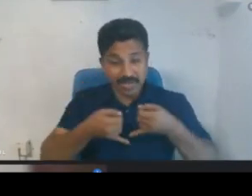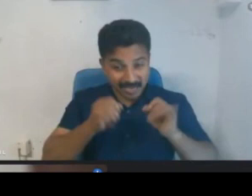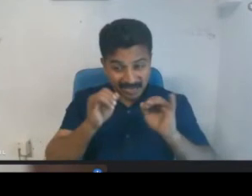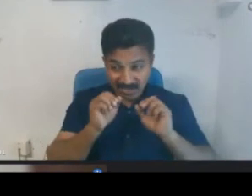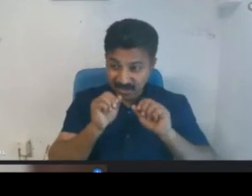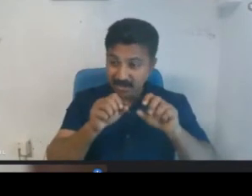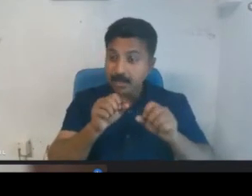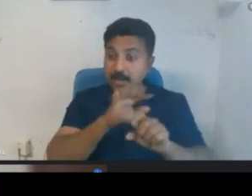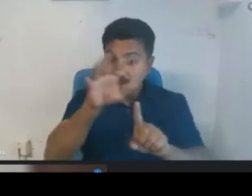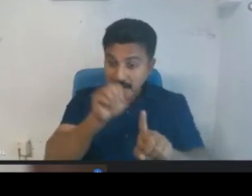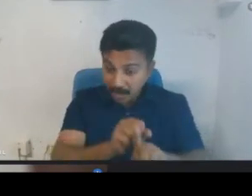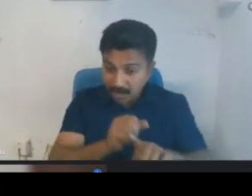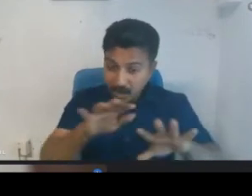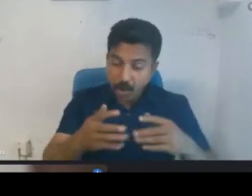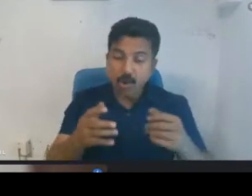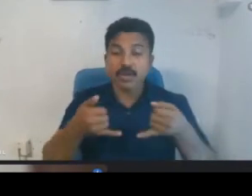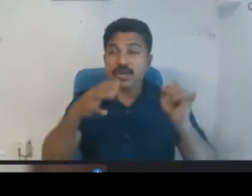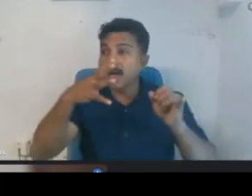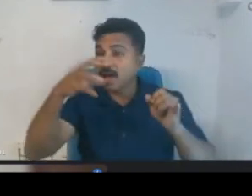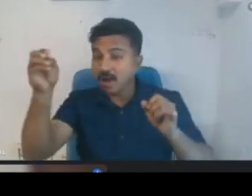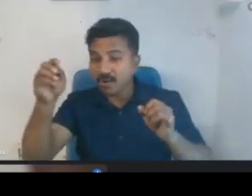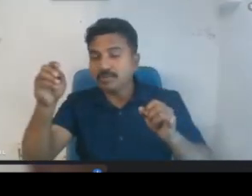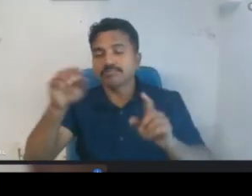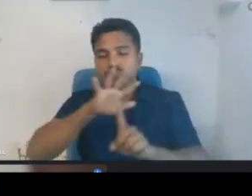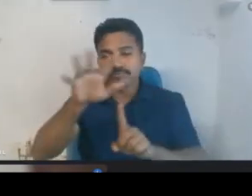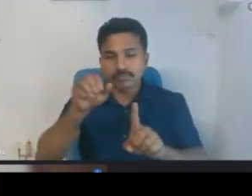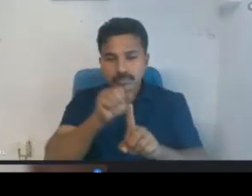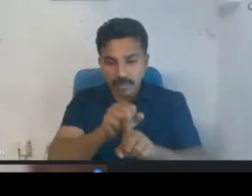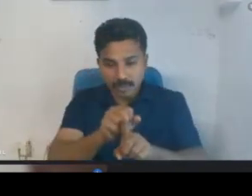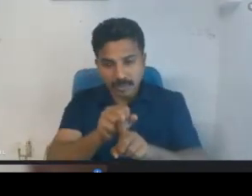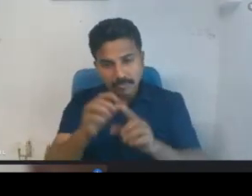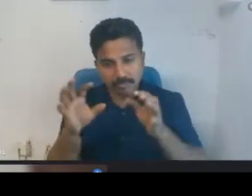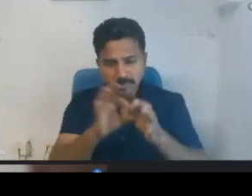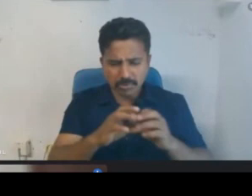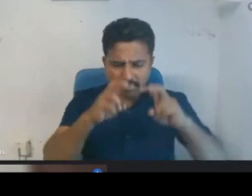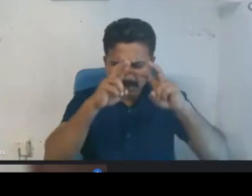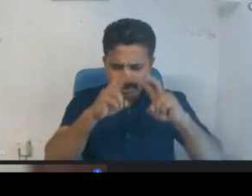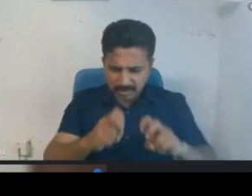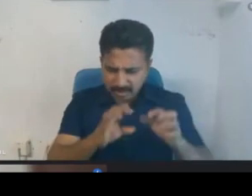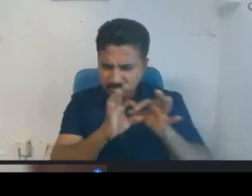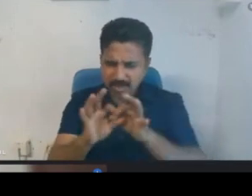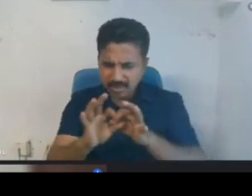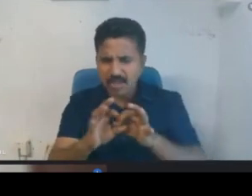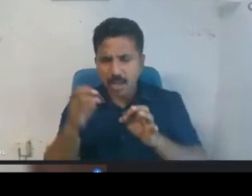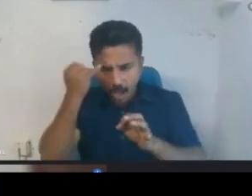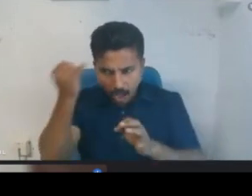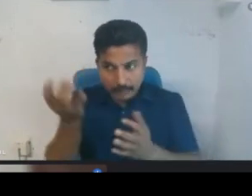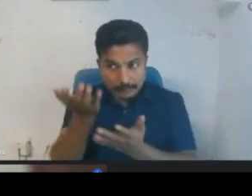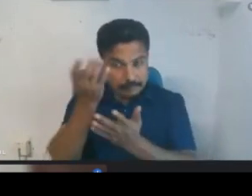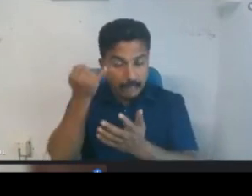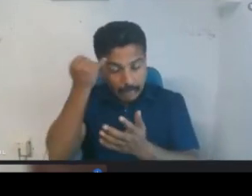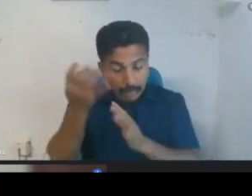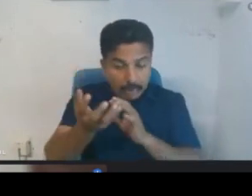രീതിയാണെങ്കിൽ പോലും വെസ്റ്റേൺ കൾച്ചറിലാണെങ്കിൽ പോലും അത്തരത്തിലൊരു റിസർച്ചിൻ്റെ ഭാഗമായിട്ട് നടന്നിട്ടുള്ള കുറച്ച് കണ്ടെത്തലുകളാണ് ഇവിടെ പറയുന്നത്. കുറച്ച്